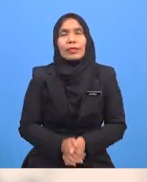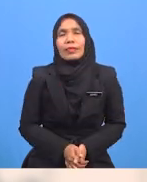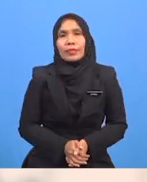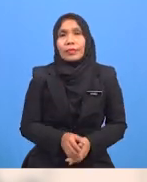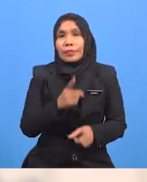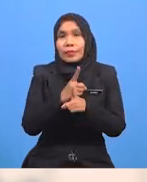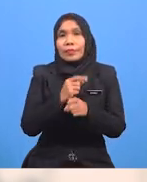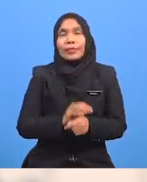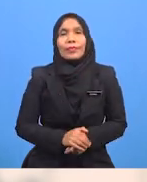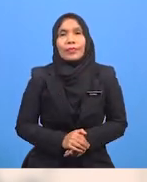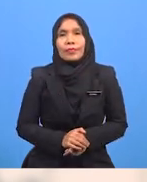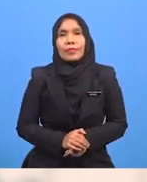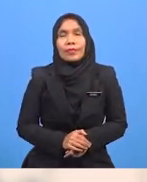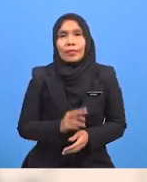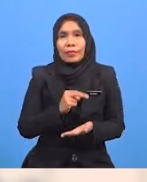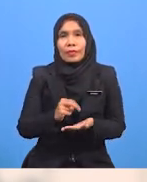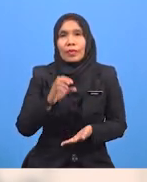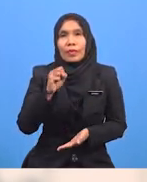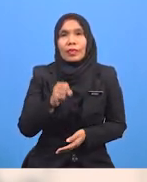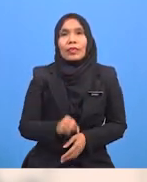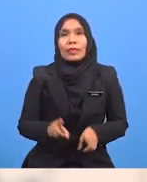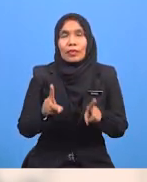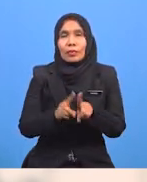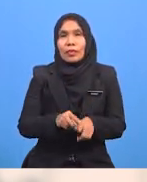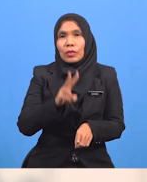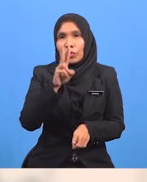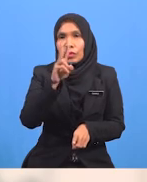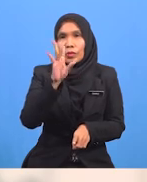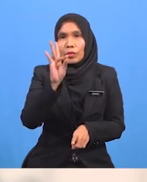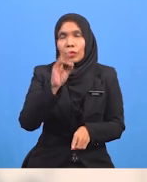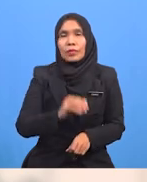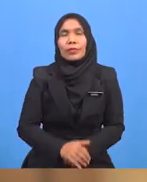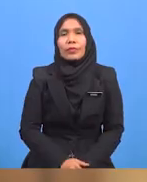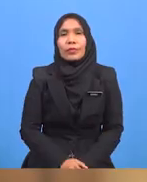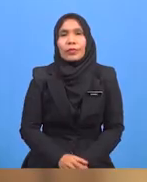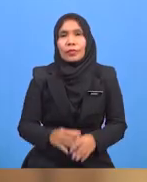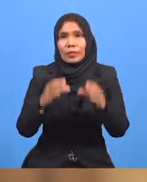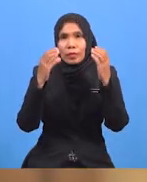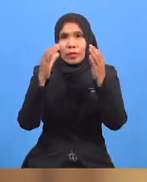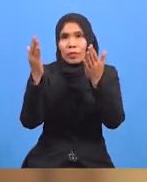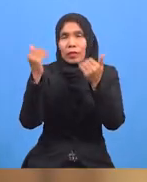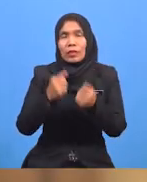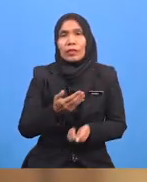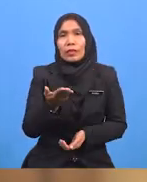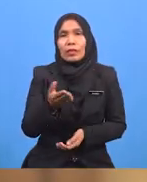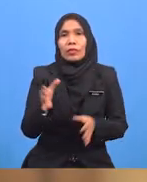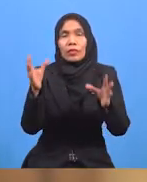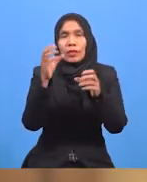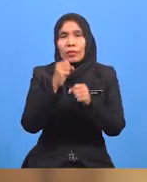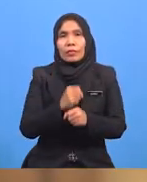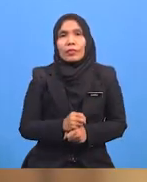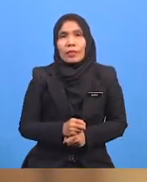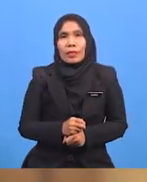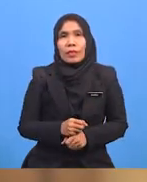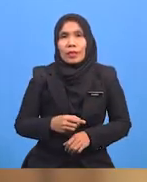Hai tepat sekali nilai S = 27 chegou harap kamu dapat mencari